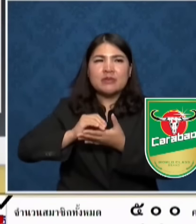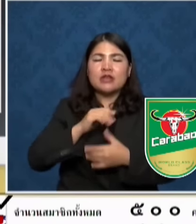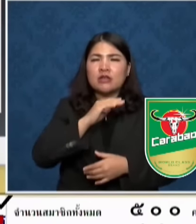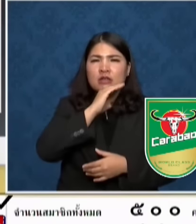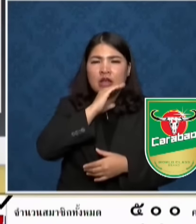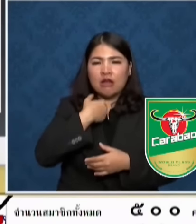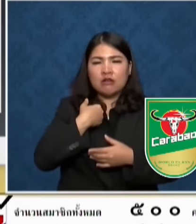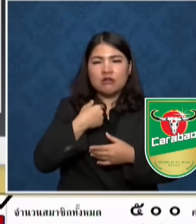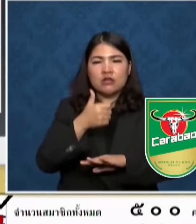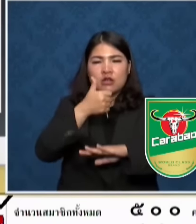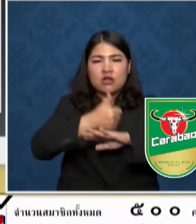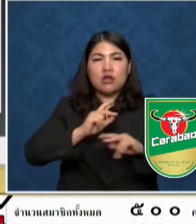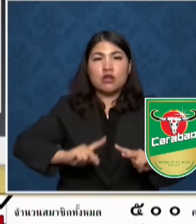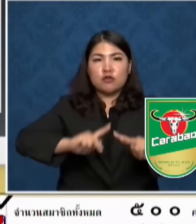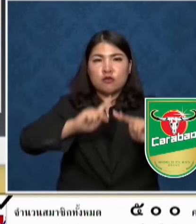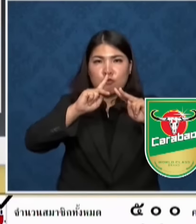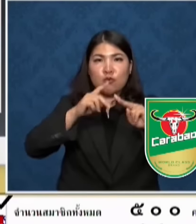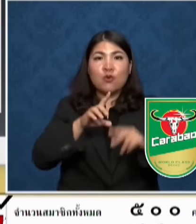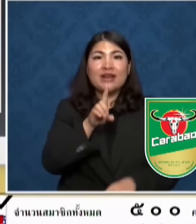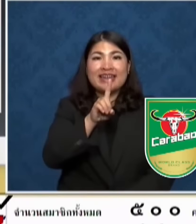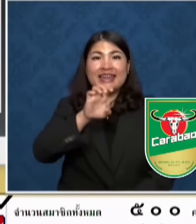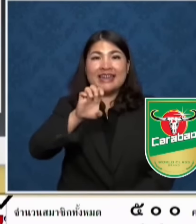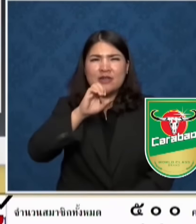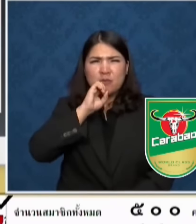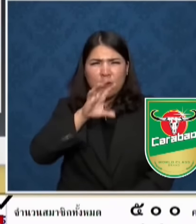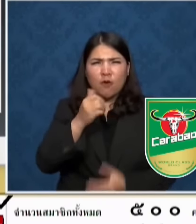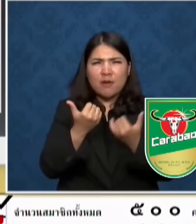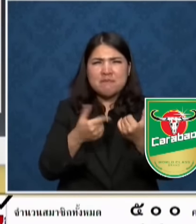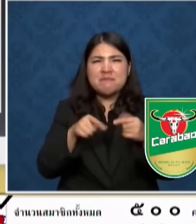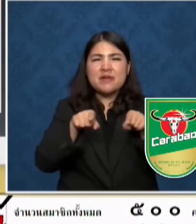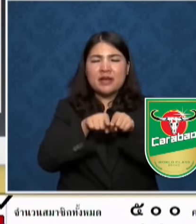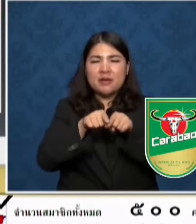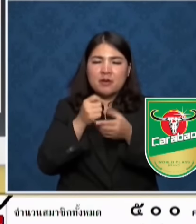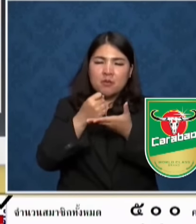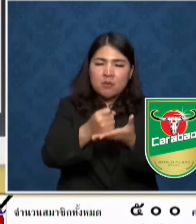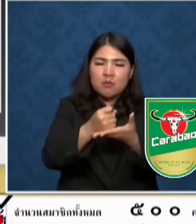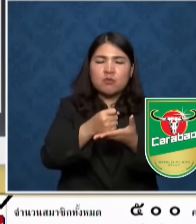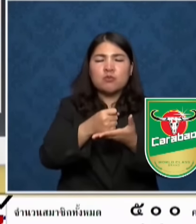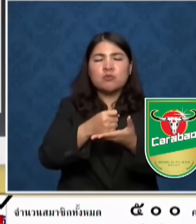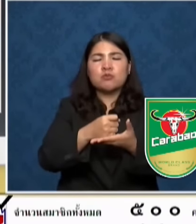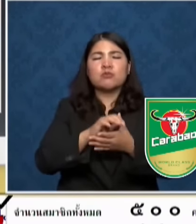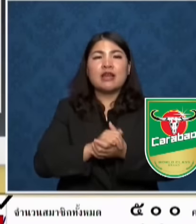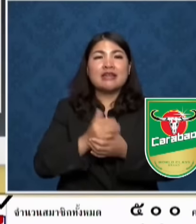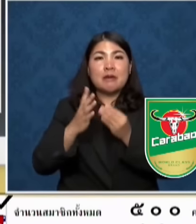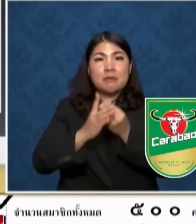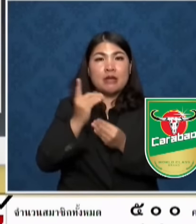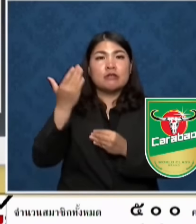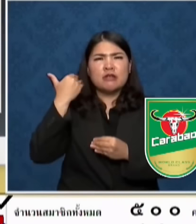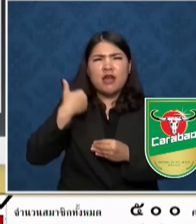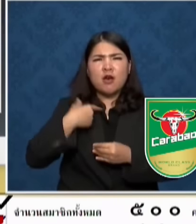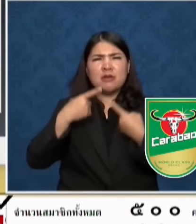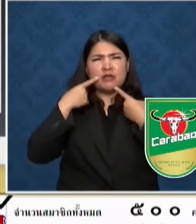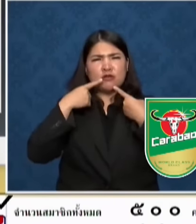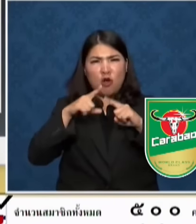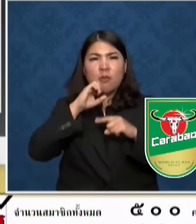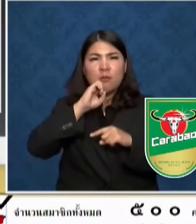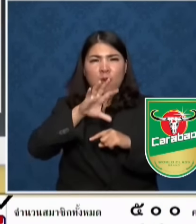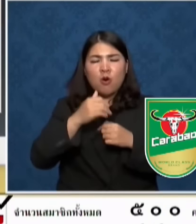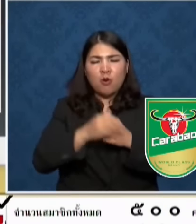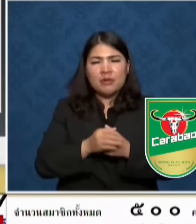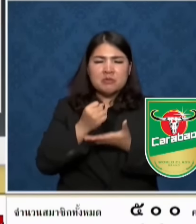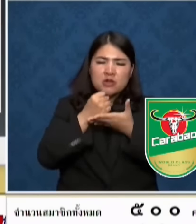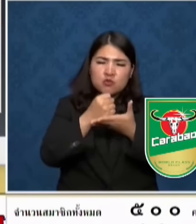ท่านรัฐมนตรี DE ที่นั่งอยู่ตรงนี้นะคะก็เคลมว่าเป็น One Stop Service อาทิตย์ที่แล้วมาตอบกระทู้ก็ยังเคลมอยู่ว่าเป็น